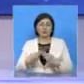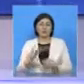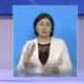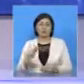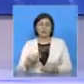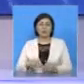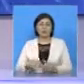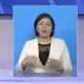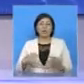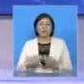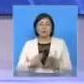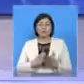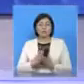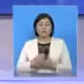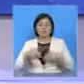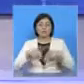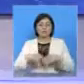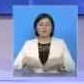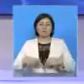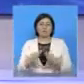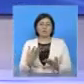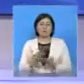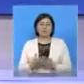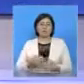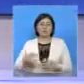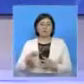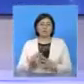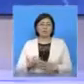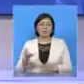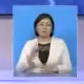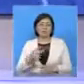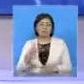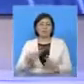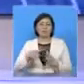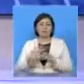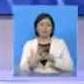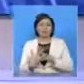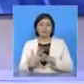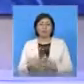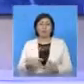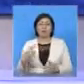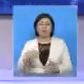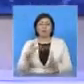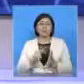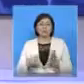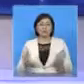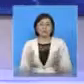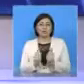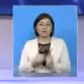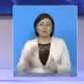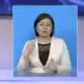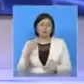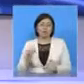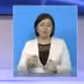4-і саяси партиялардың шешімімен ұсынылып отыр. Аудан бойынша сайлау өтетін 2 ауылдық округте 1800-ге жуық дауыс беруші